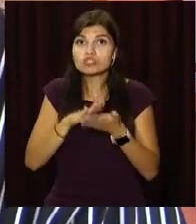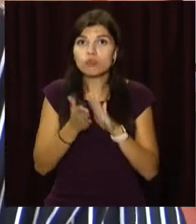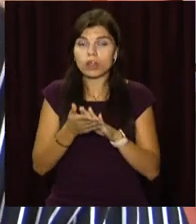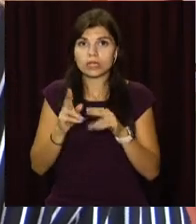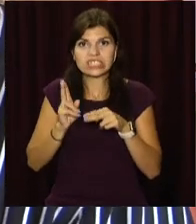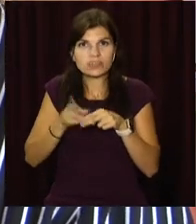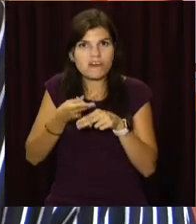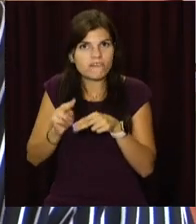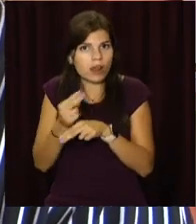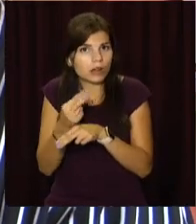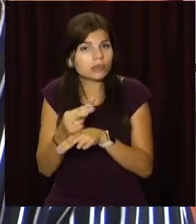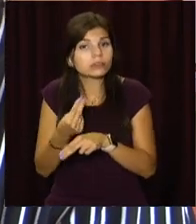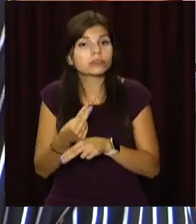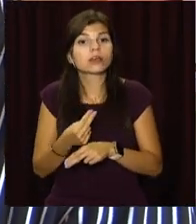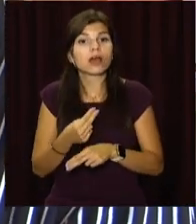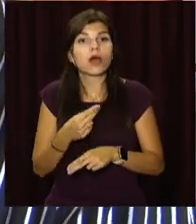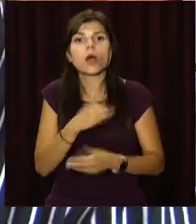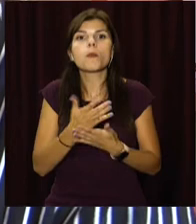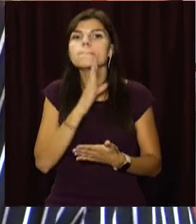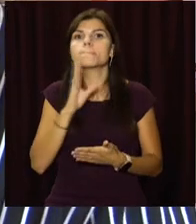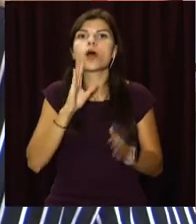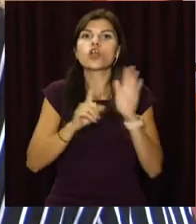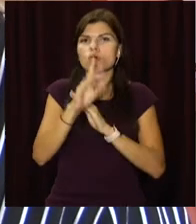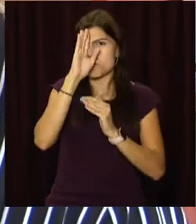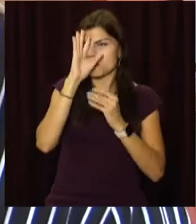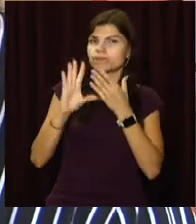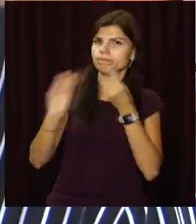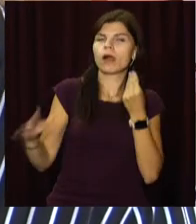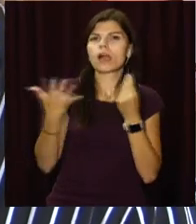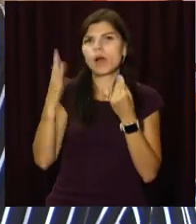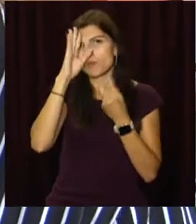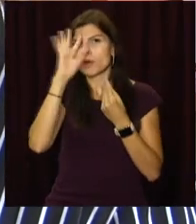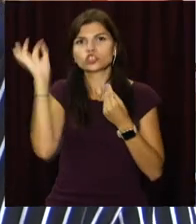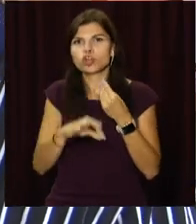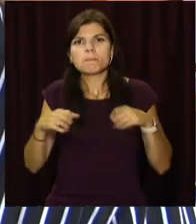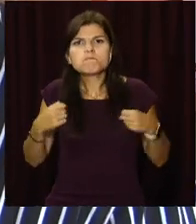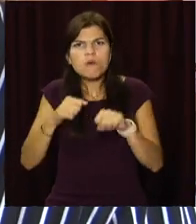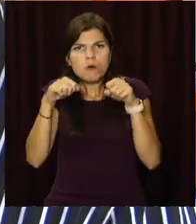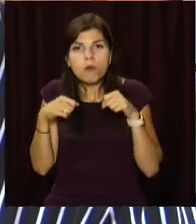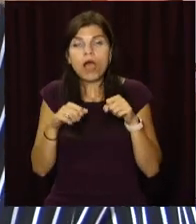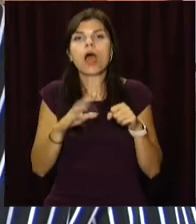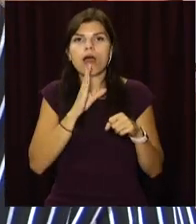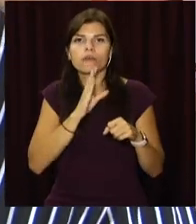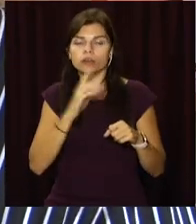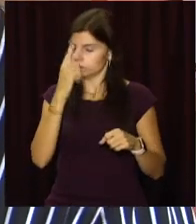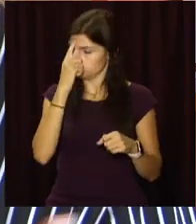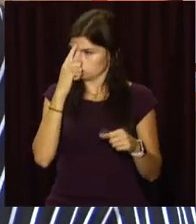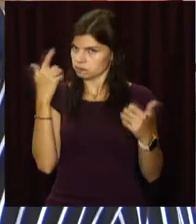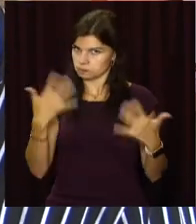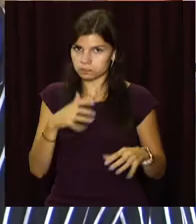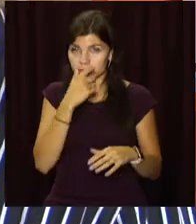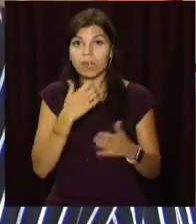свою ситуацию. То есть очень, ну, бывает такое, да, там имеется в виду, что мама там расстается с мужчиной, который является там насильником в ее, то есть, и тогда